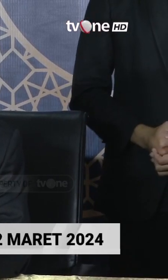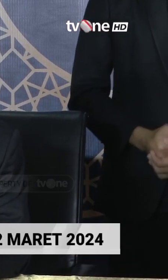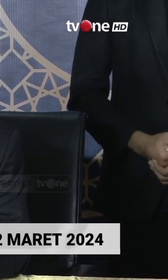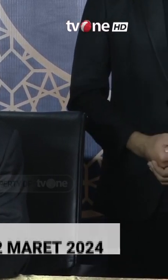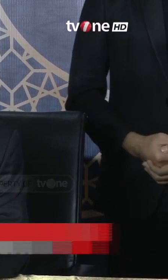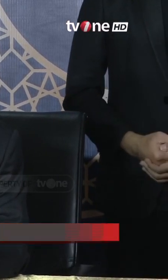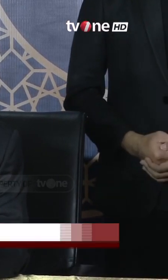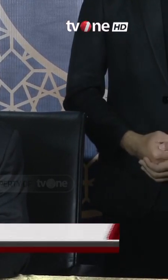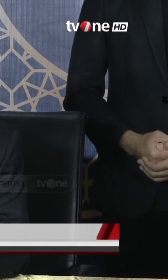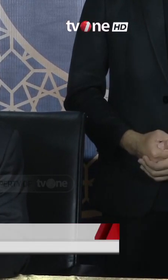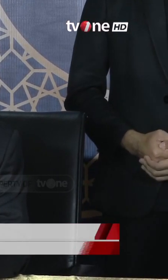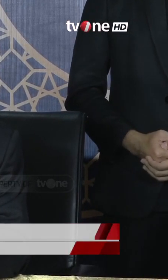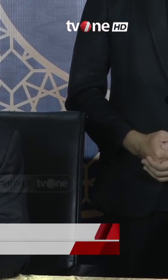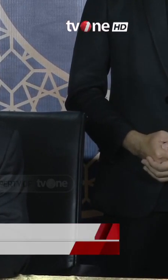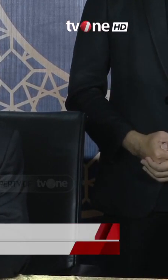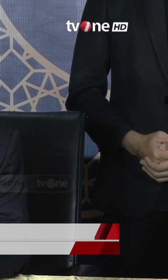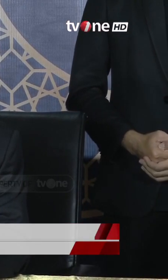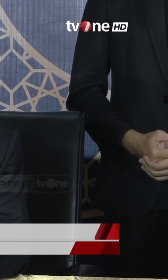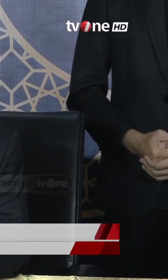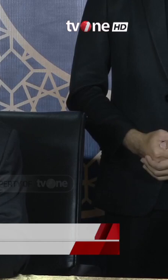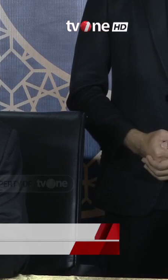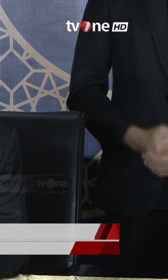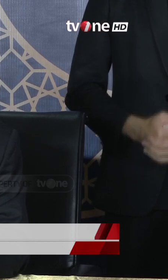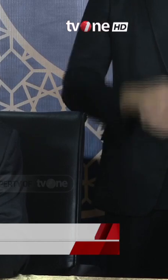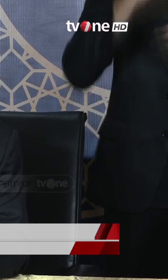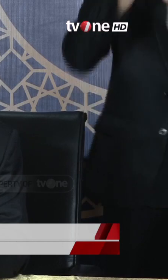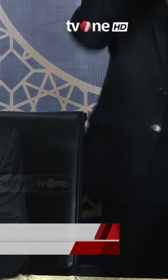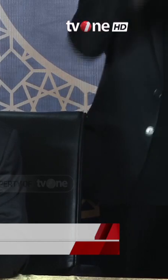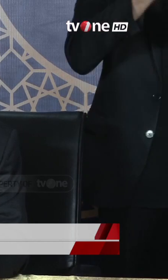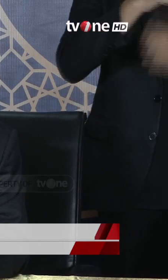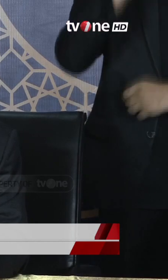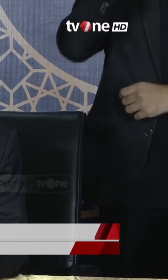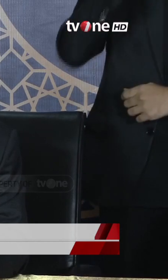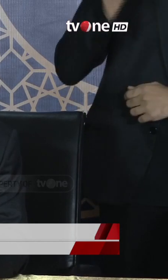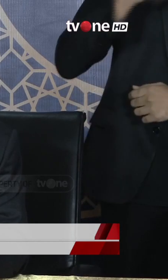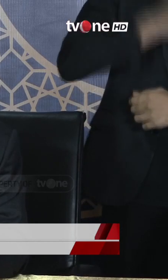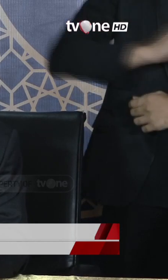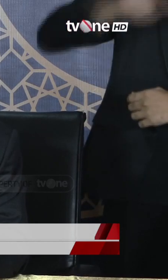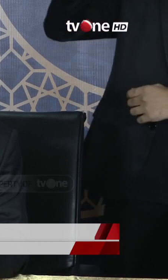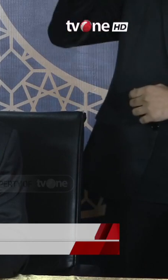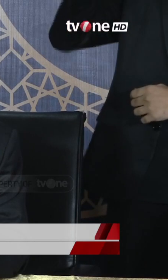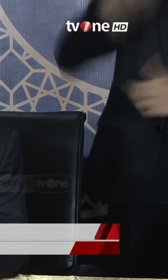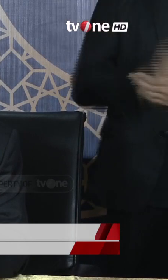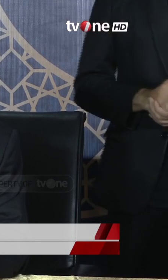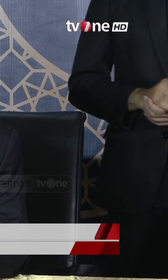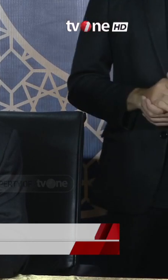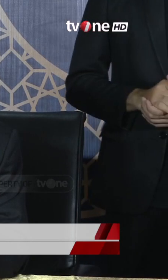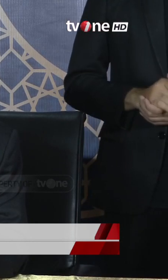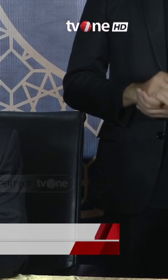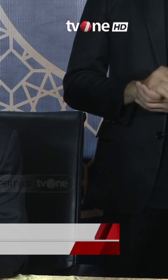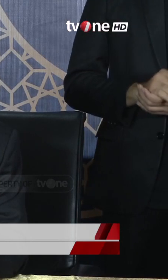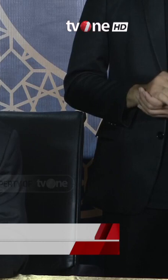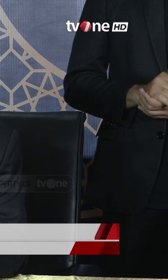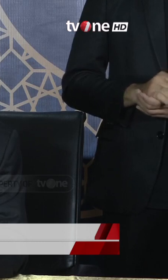ala alihi wa sahbihi ajma'in. Amma ba'd. Yang kami hormati Bapak Menteri Agama Republik Indonesia, Bapak Wakil